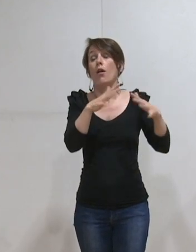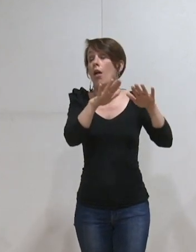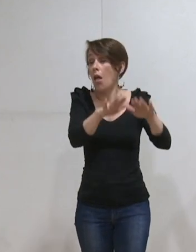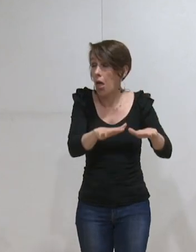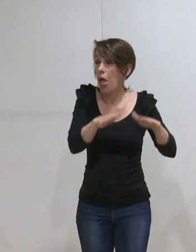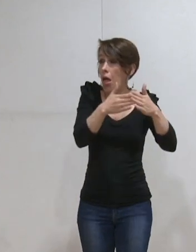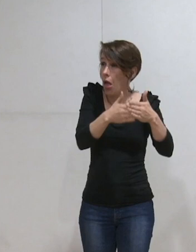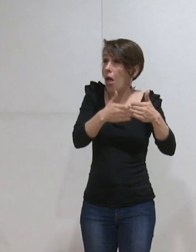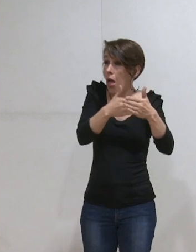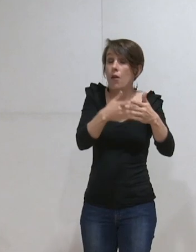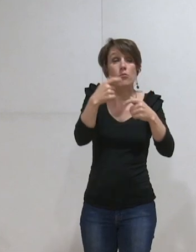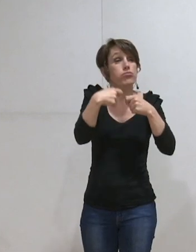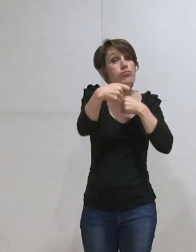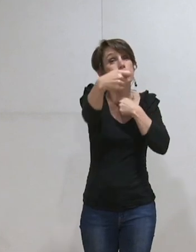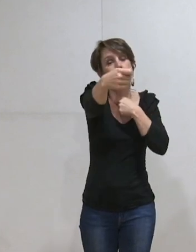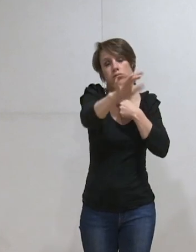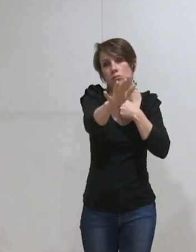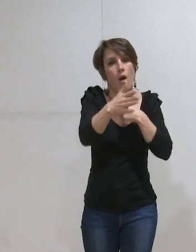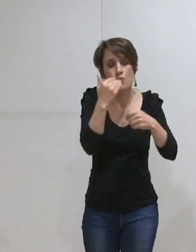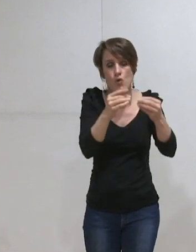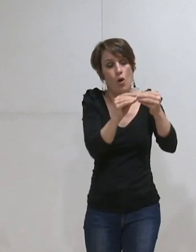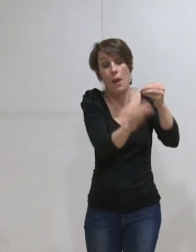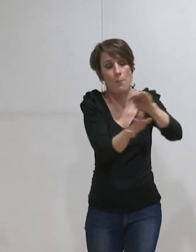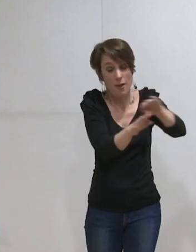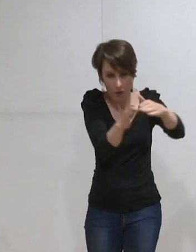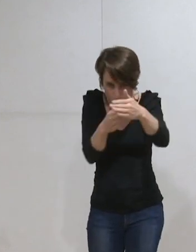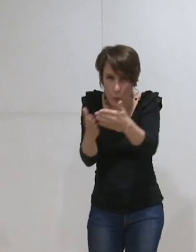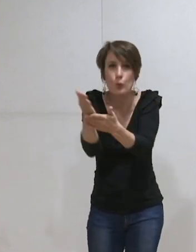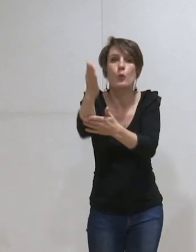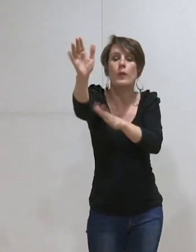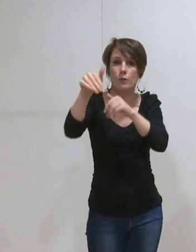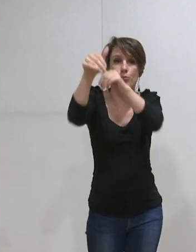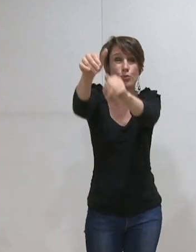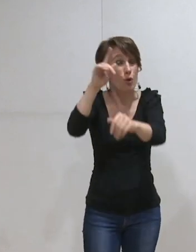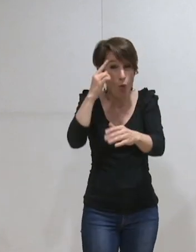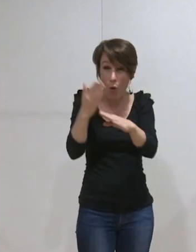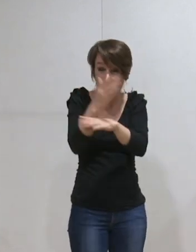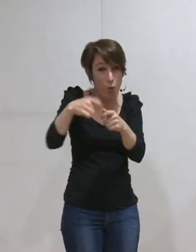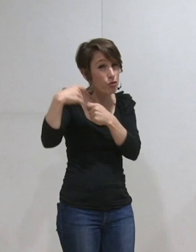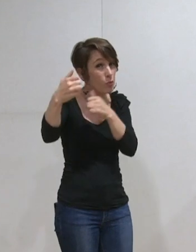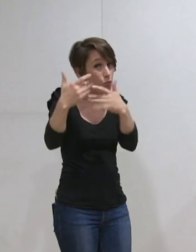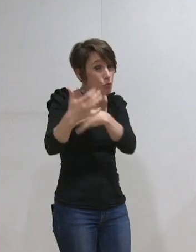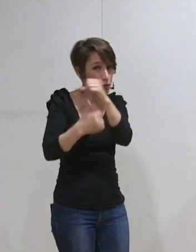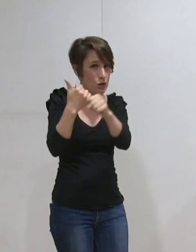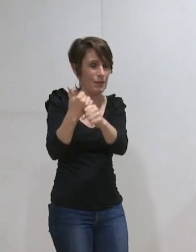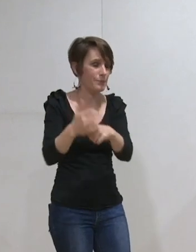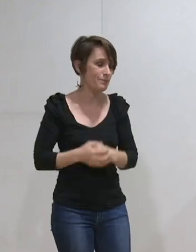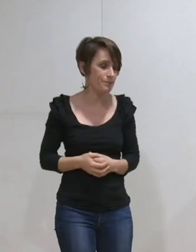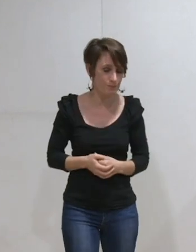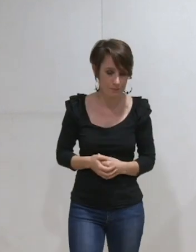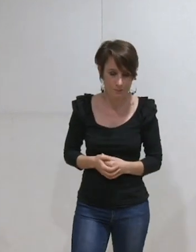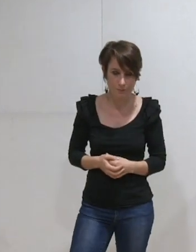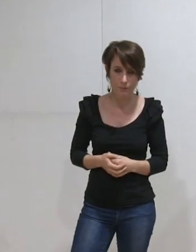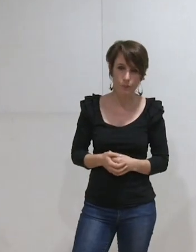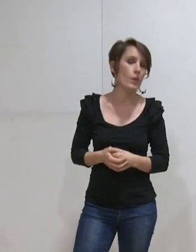social on sait que c'est des projets qui durent des années euh donc il est important je crois qu' en concerte d'être clair savoir si est-ce qu'on